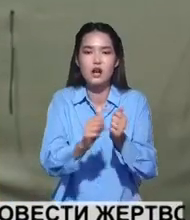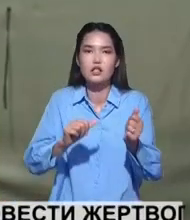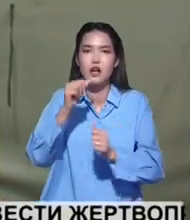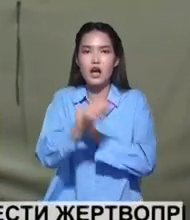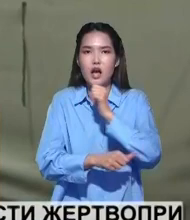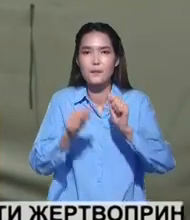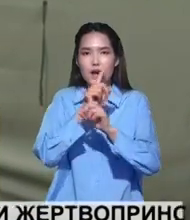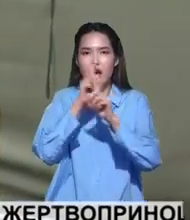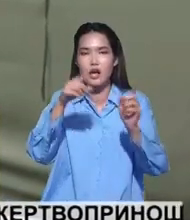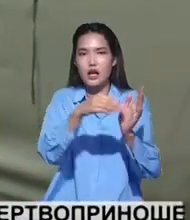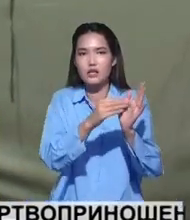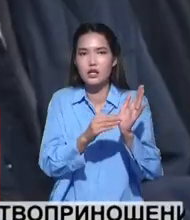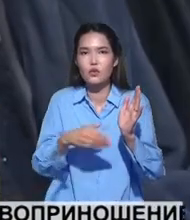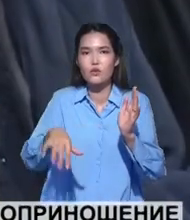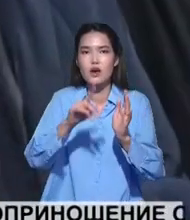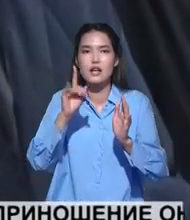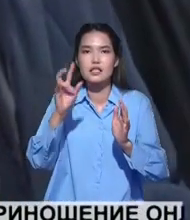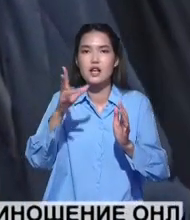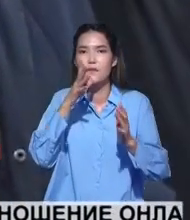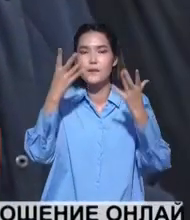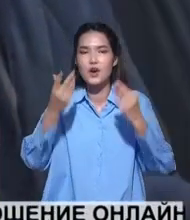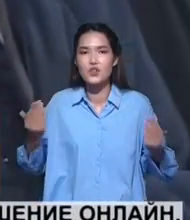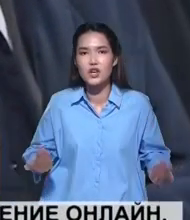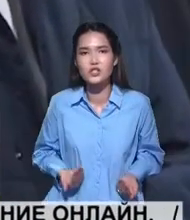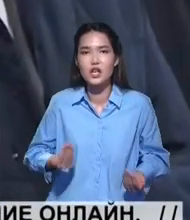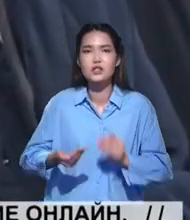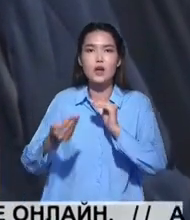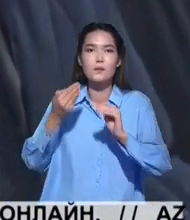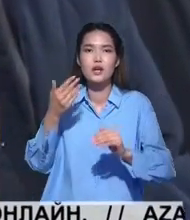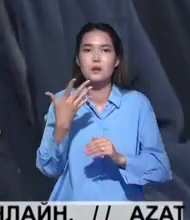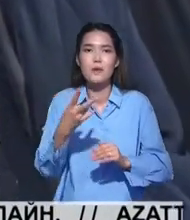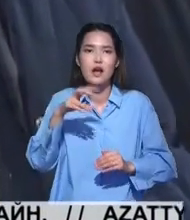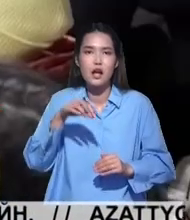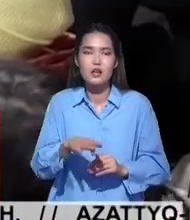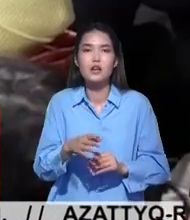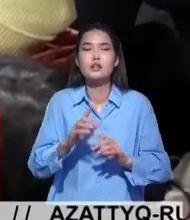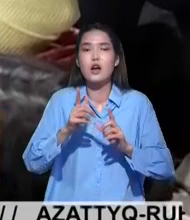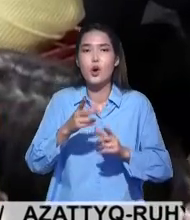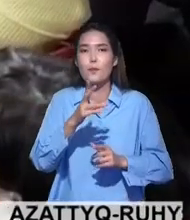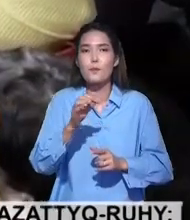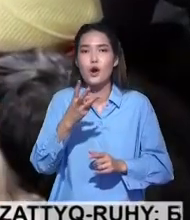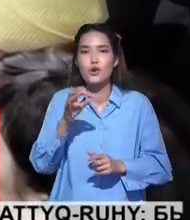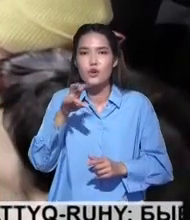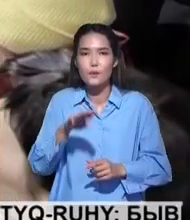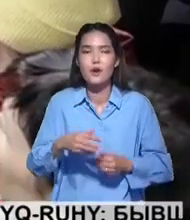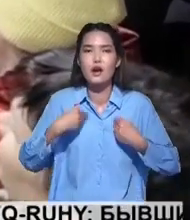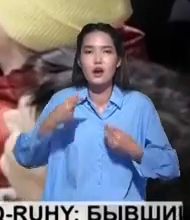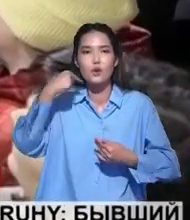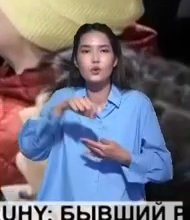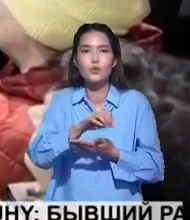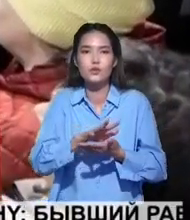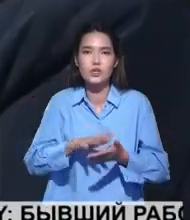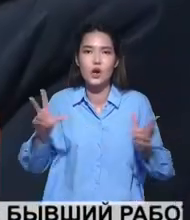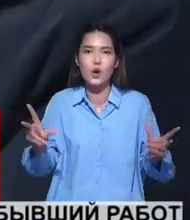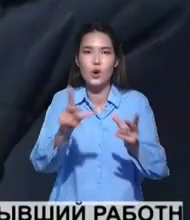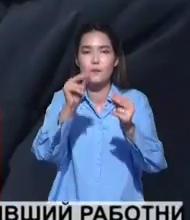материале подробно описаны все знаковые моменты в жизни страны за прошедшие 5 лет. В заключение Пашимов пожелал Токаеву дальнейшей